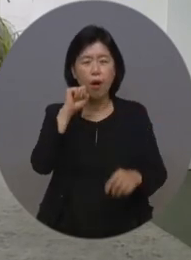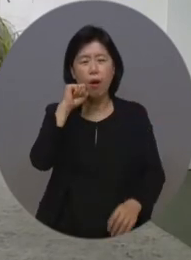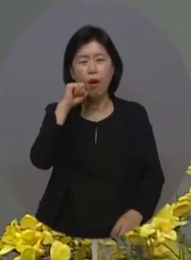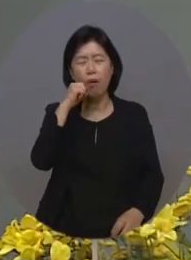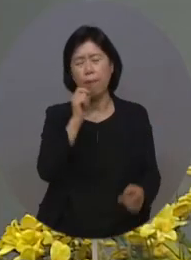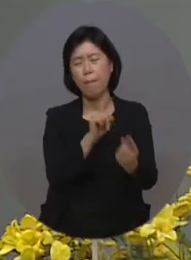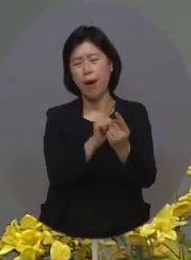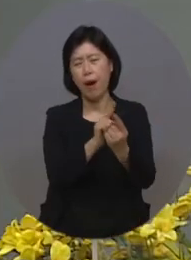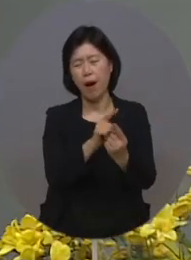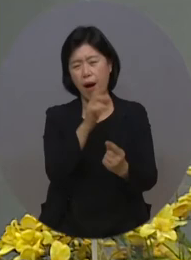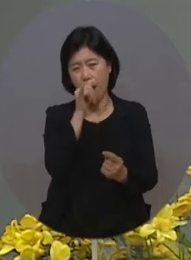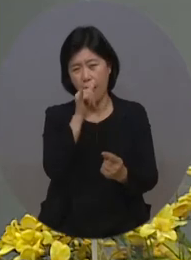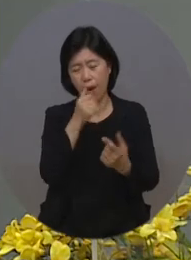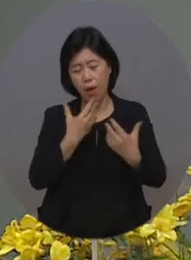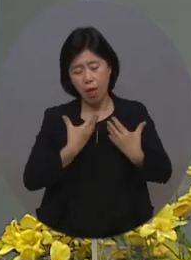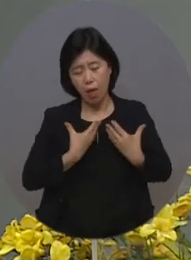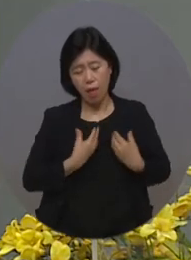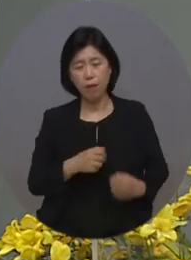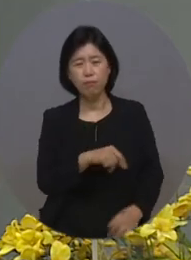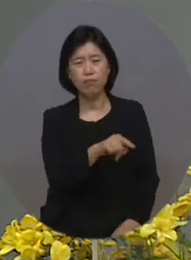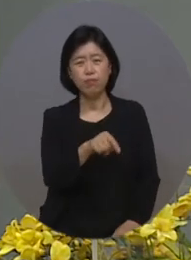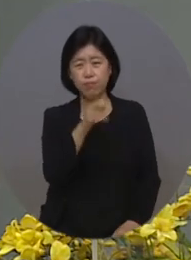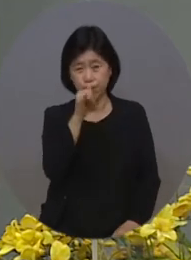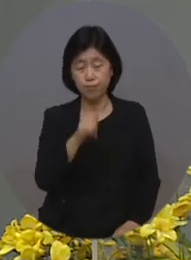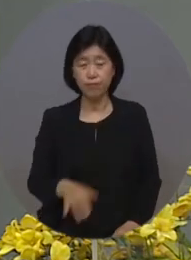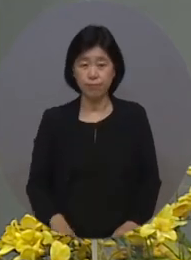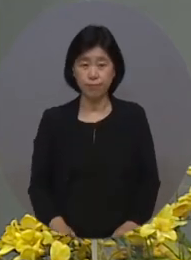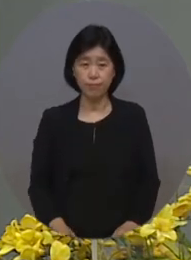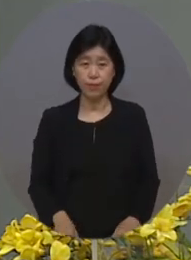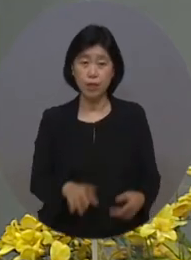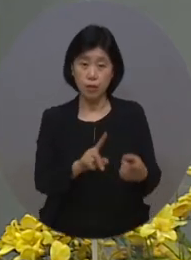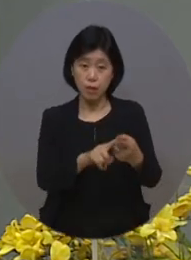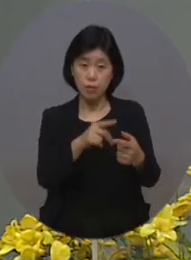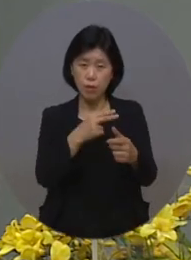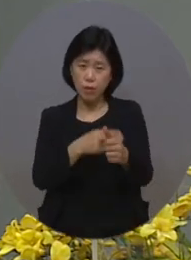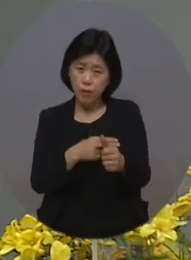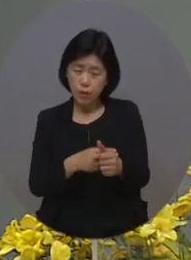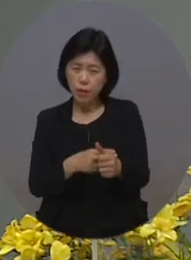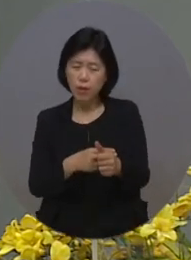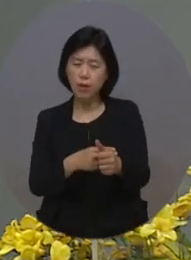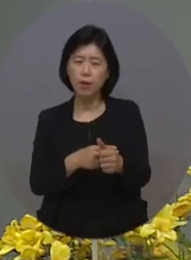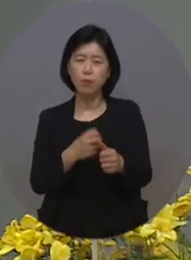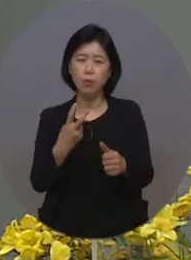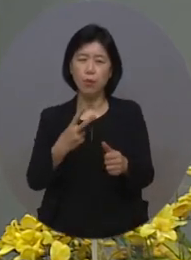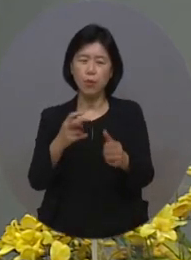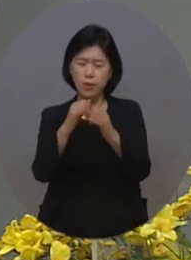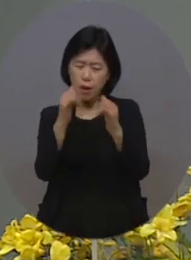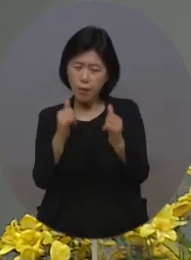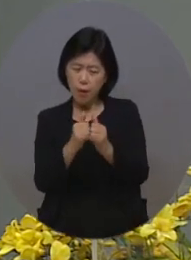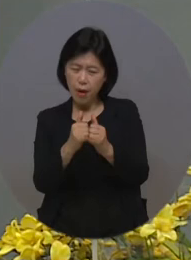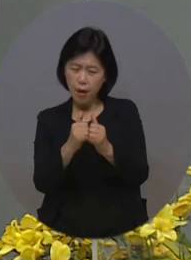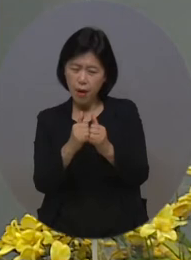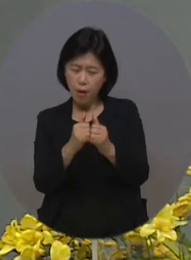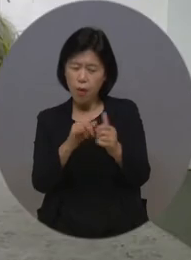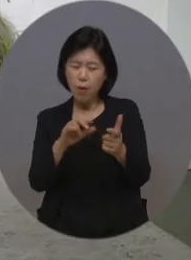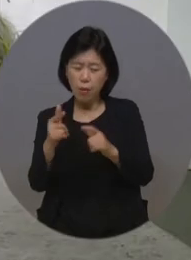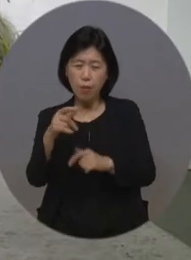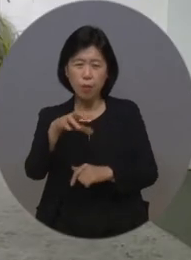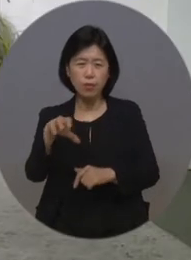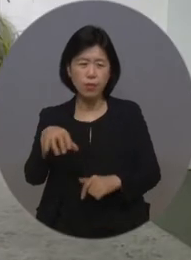실제로 오른 뭐 이제 사회에서도 입력하고 선생님들도 그 부분에서 안타깝게 생각하는 부분들이 많으니까요 그거 앞으